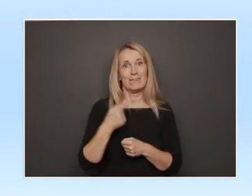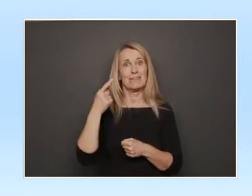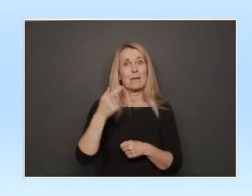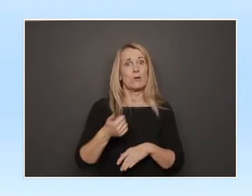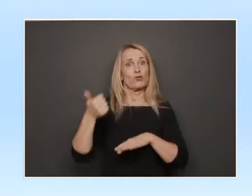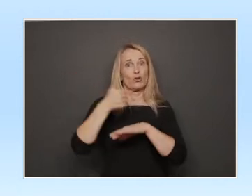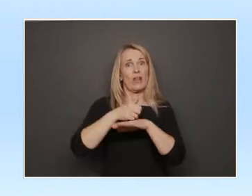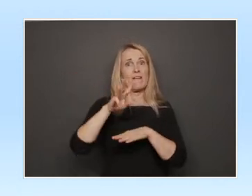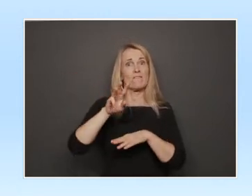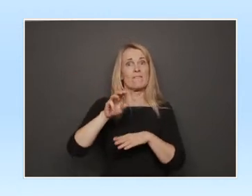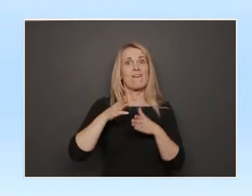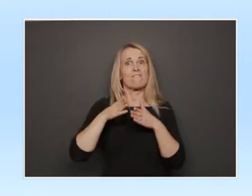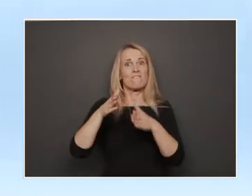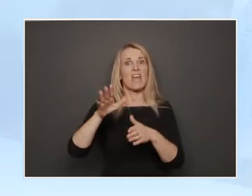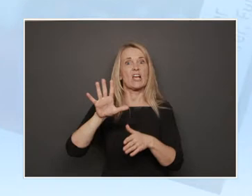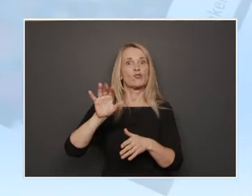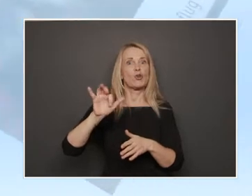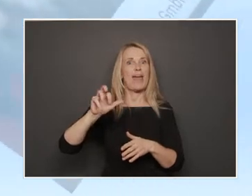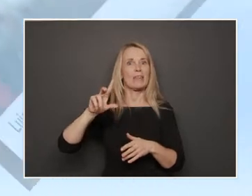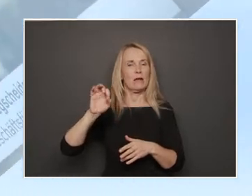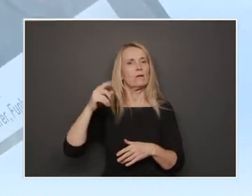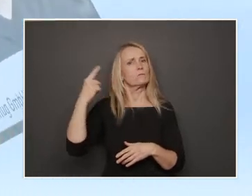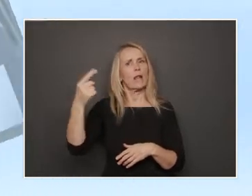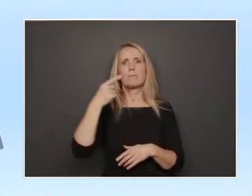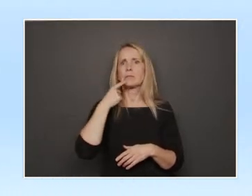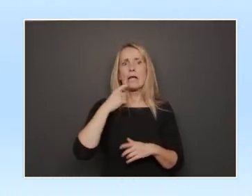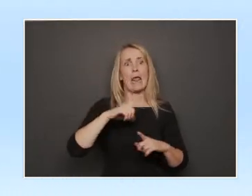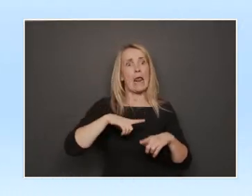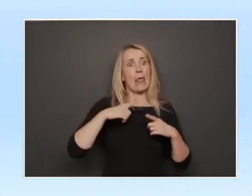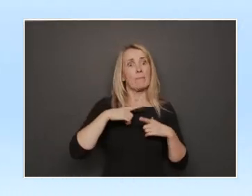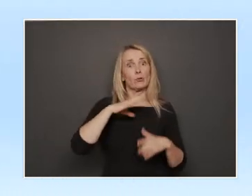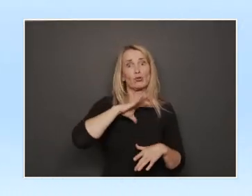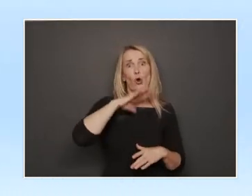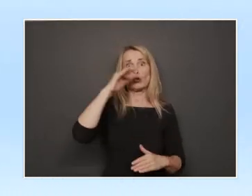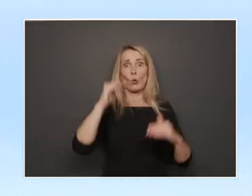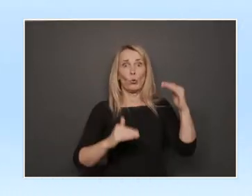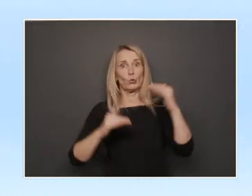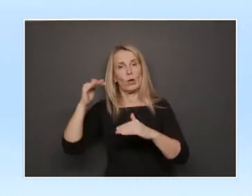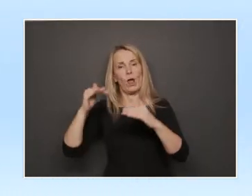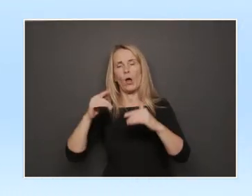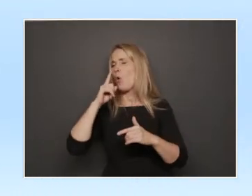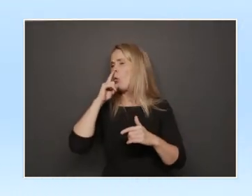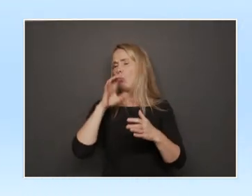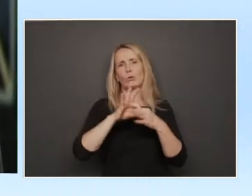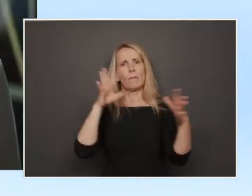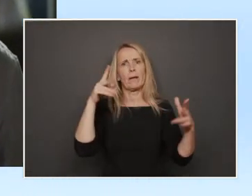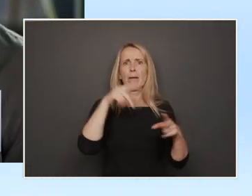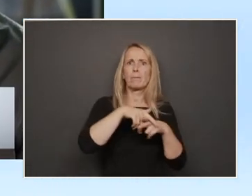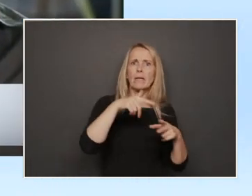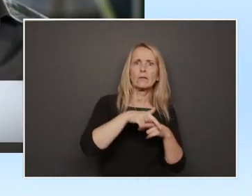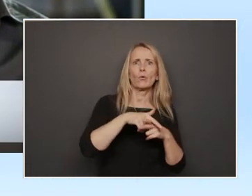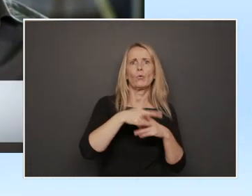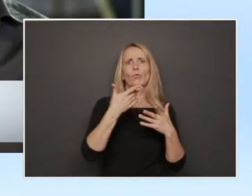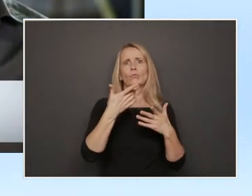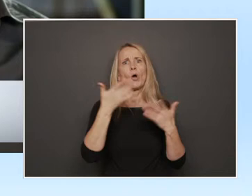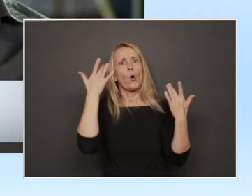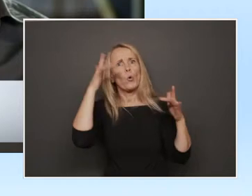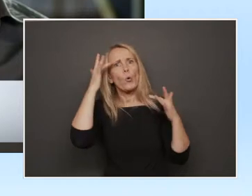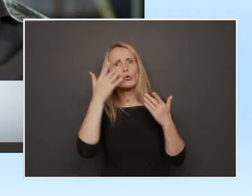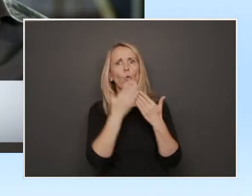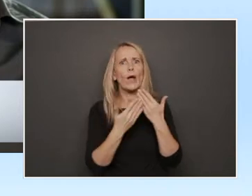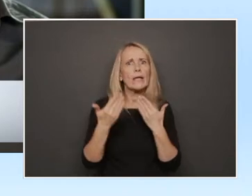ist es besonders wichtig, auch Menschen mit ungleichen Lebenschancen, unabhängig von ihrer Behinderung, kulturellem Hintergrund oder